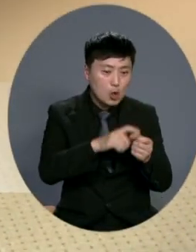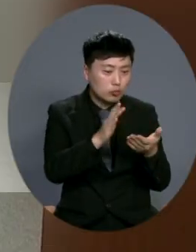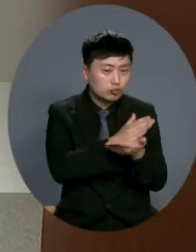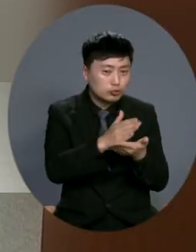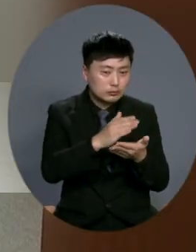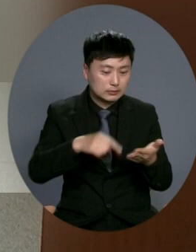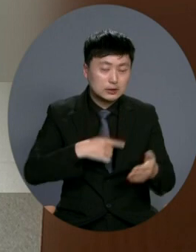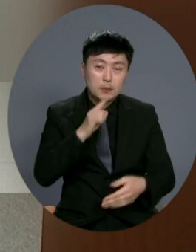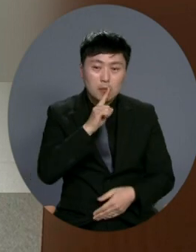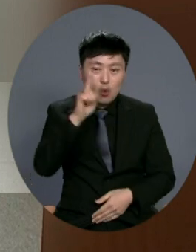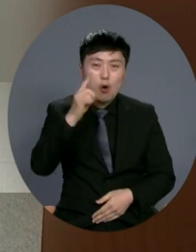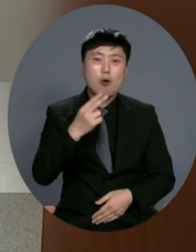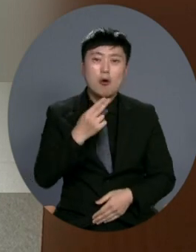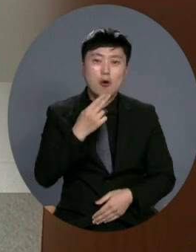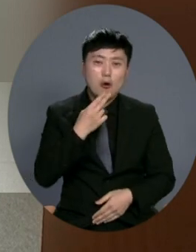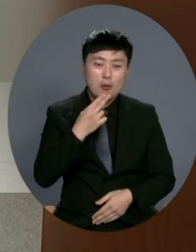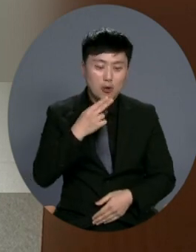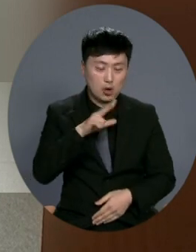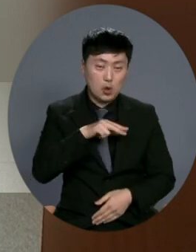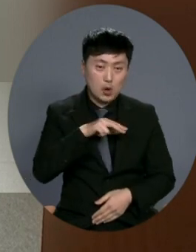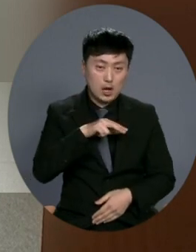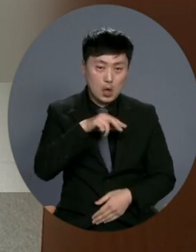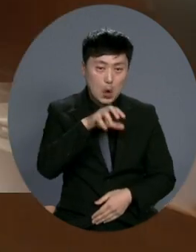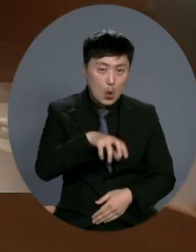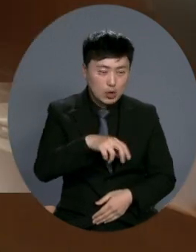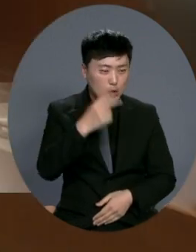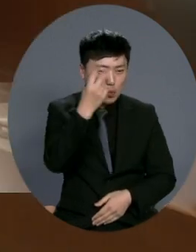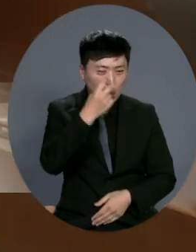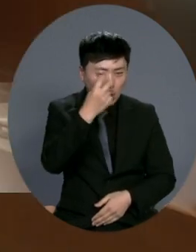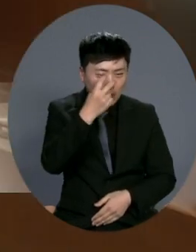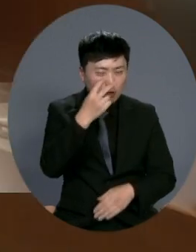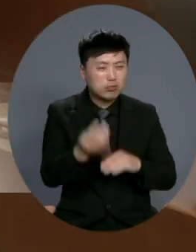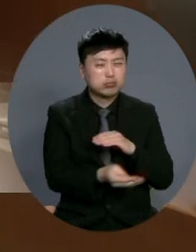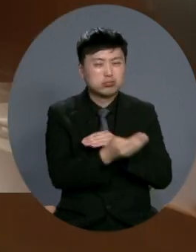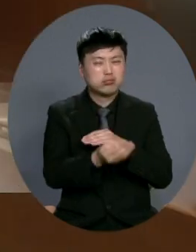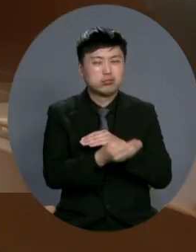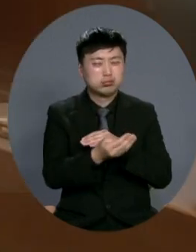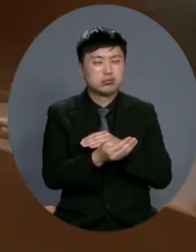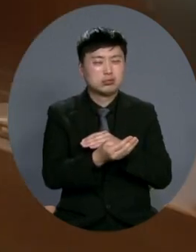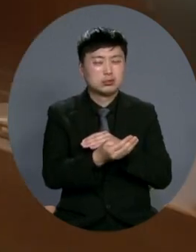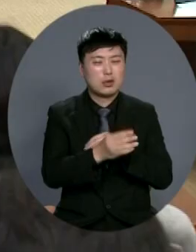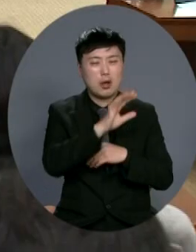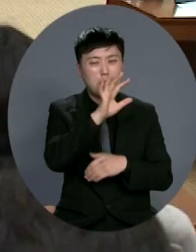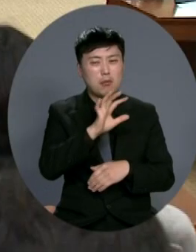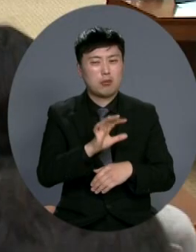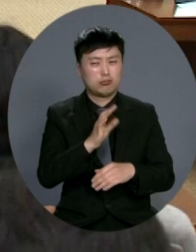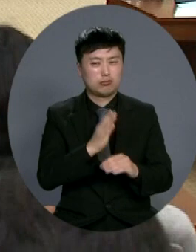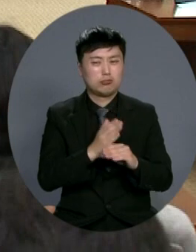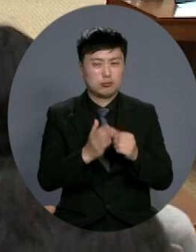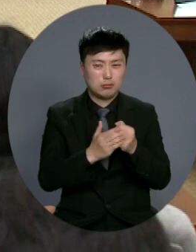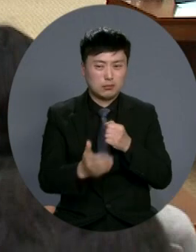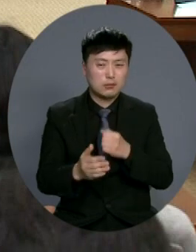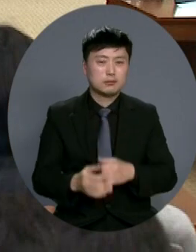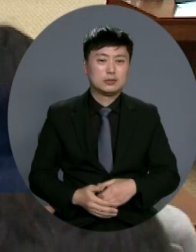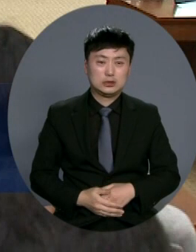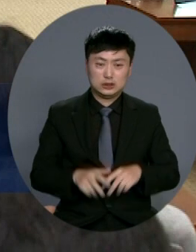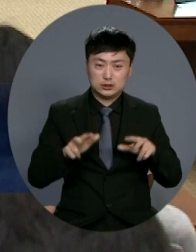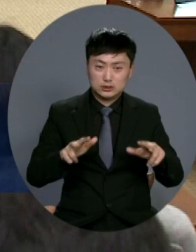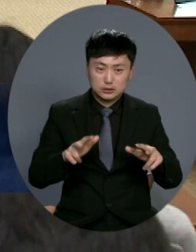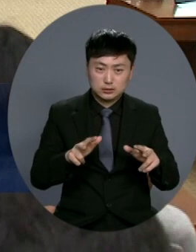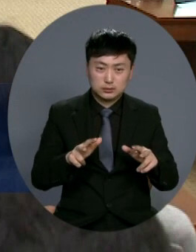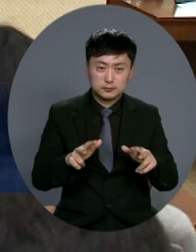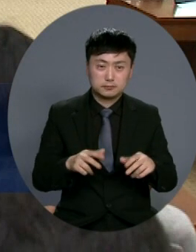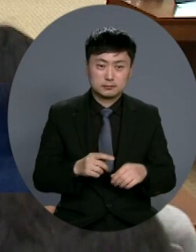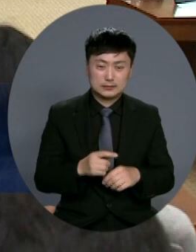자진 신고하지 않고 의회 차원의 조사도 철저히 하지 않는 관행 때문입니다. 아직 법 시행